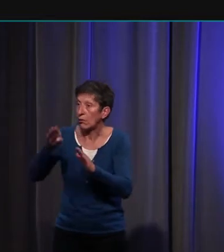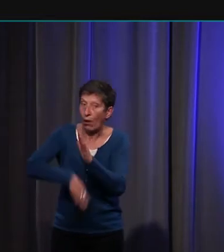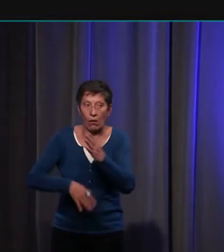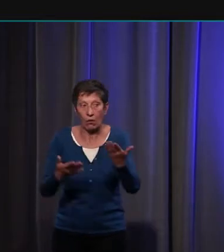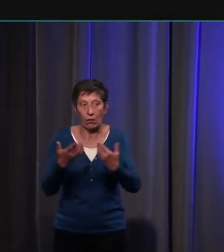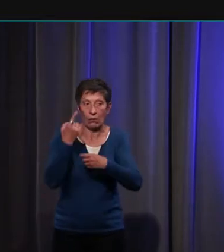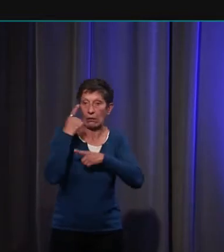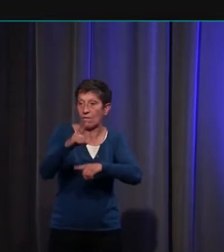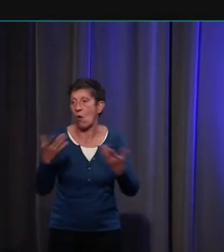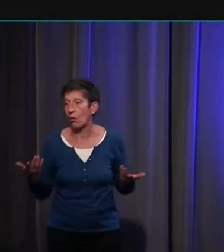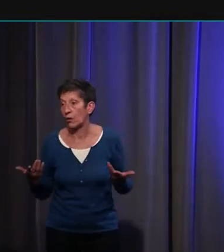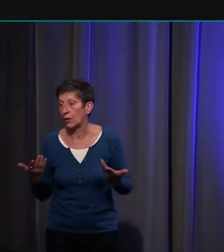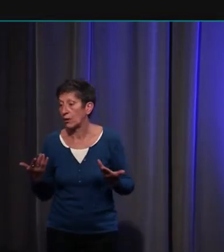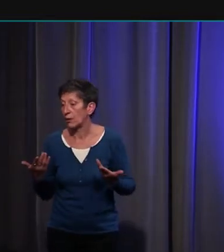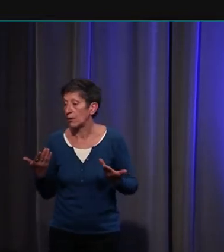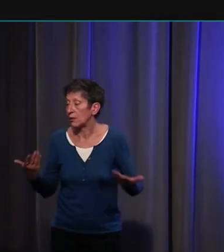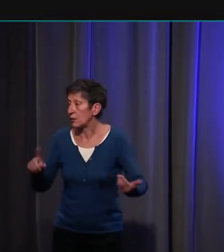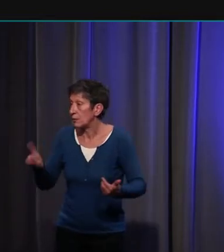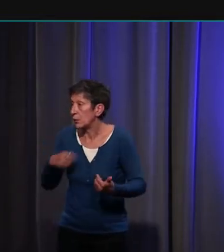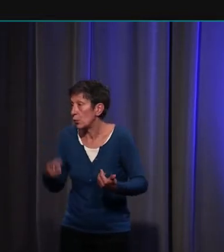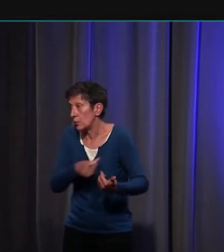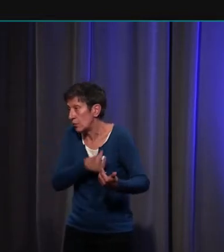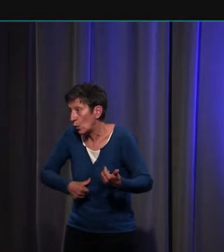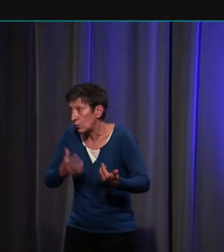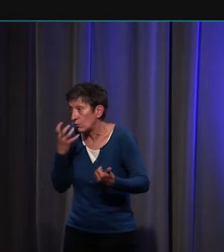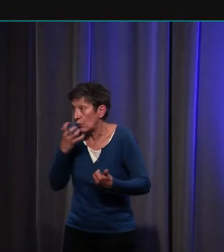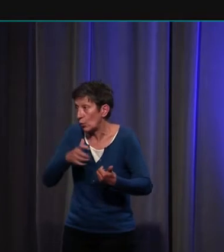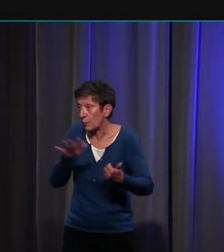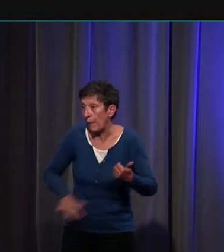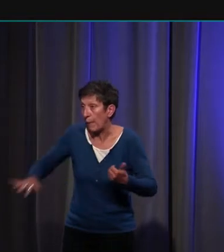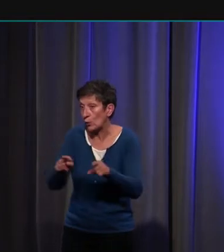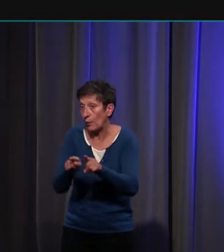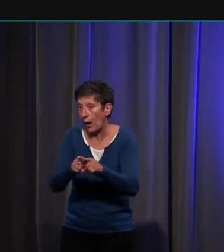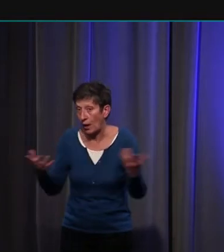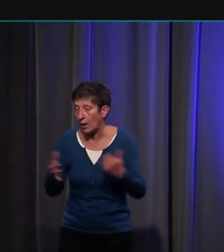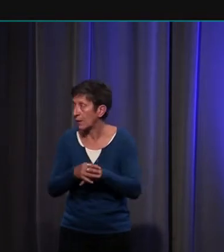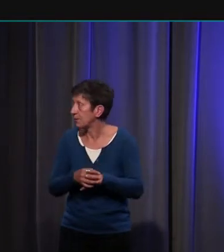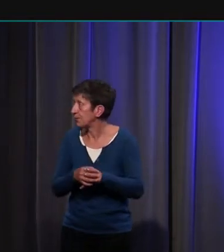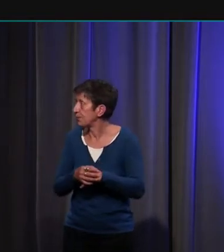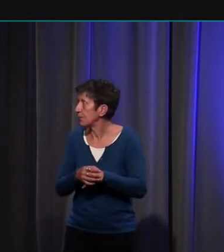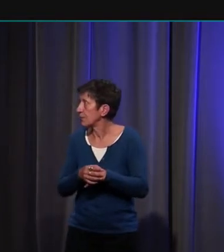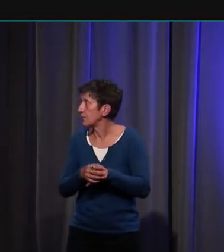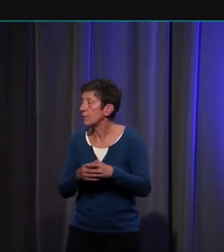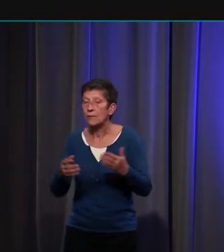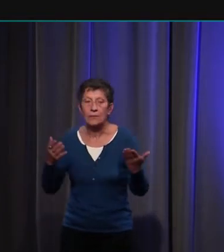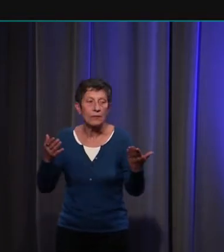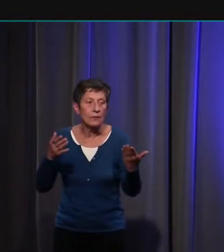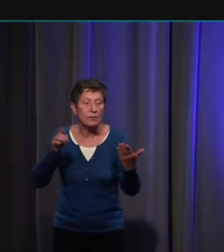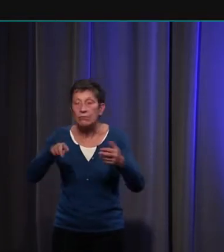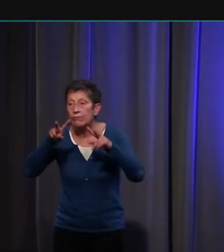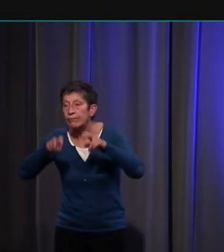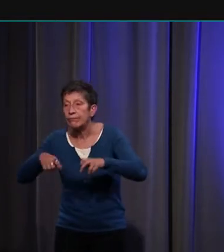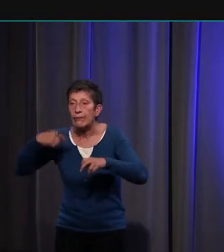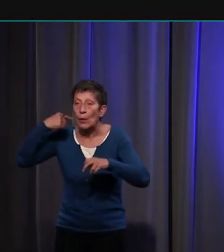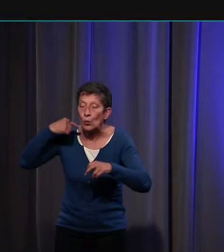donc c'est terrible mais c'est partout pareil c'est vous étudiez les perses des assyriens lecture